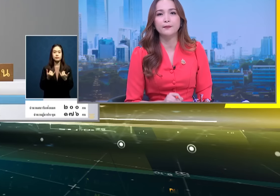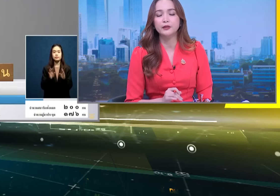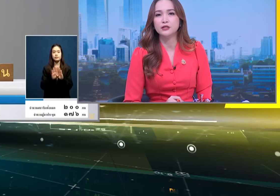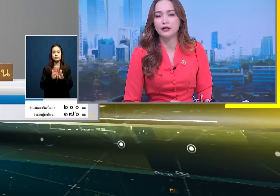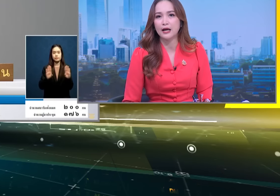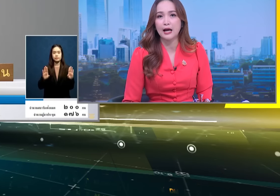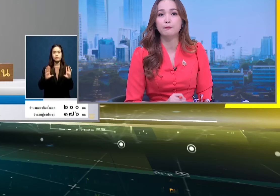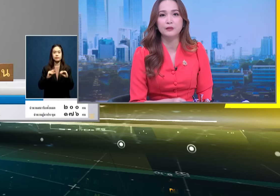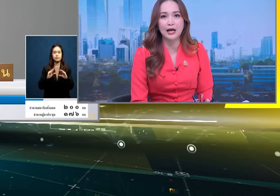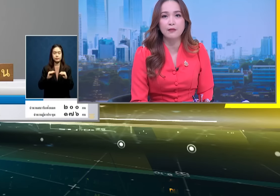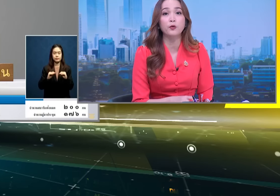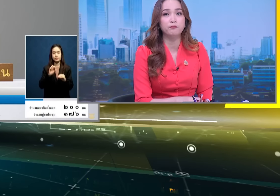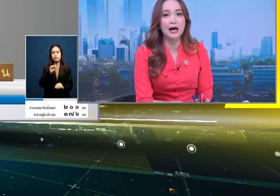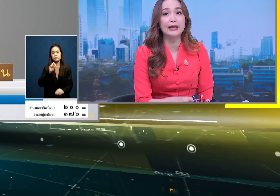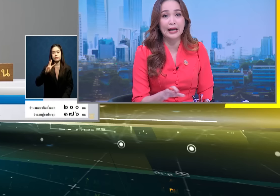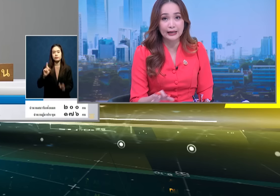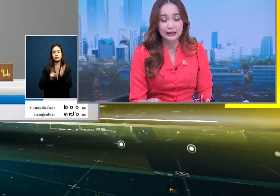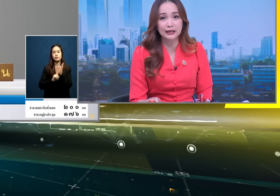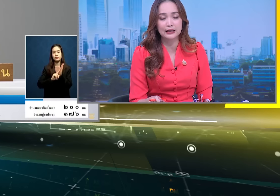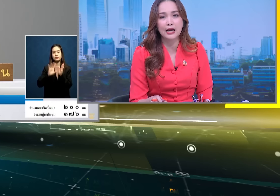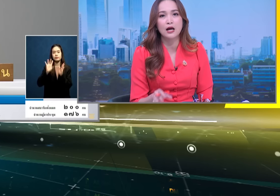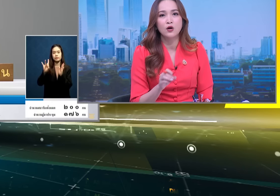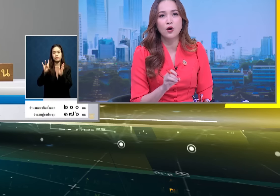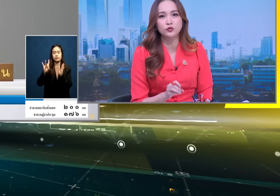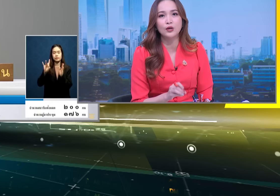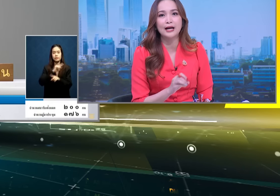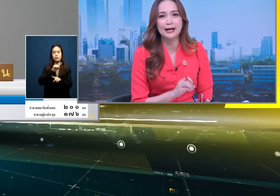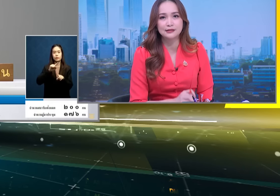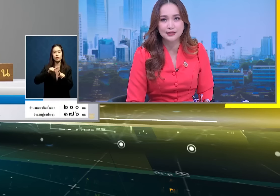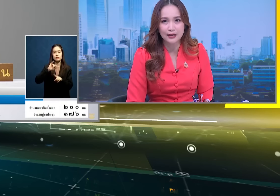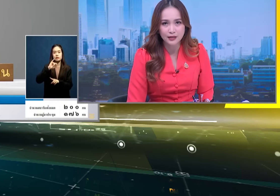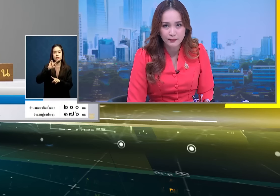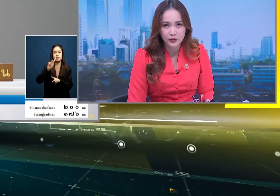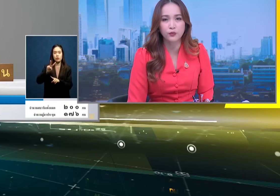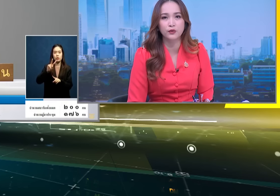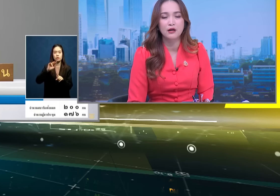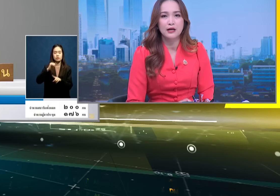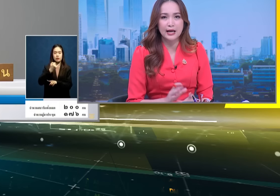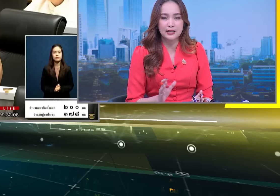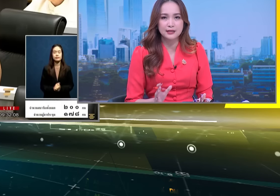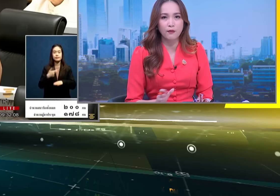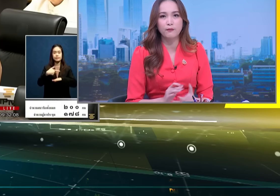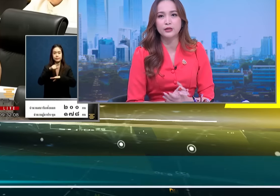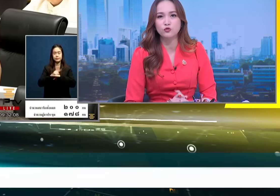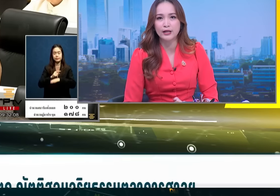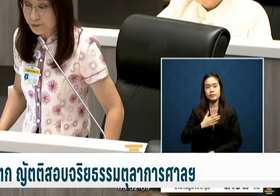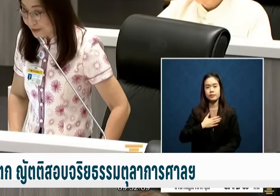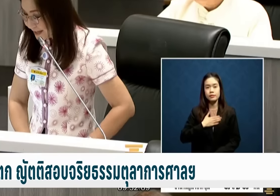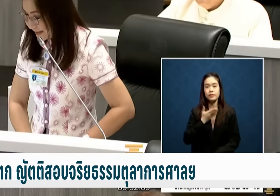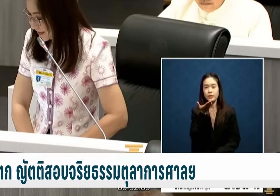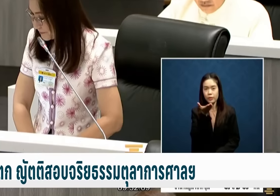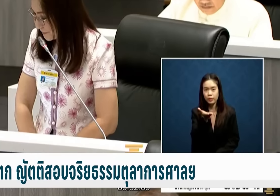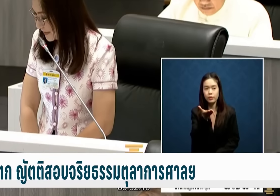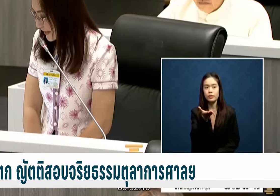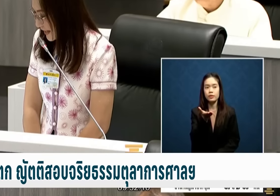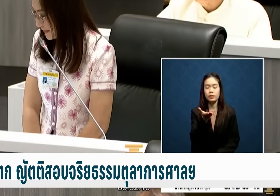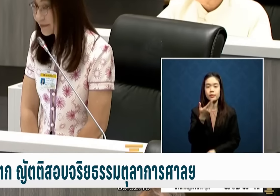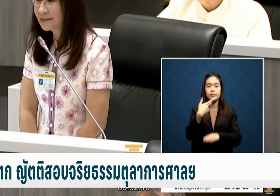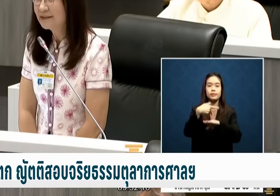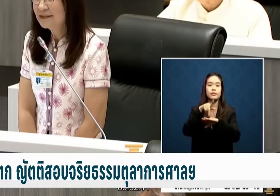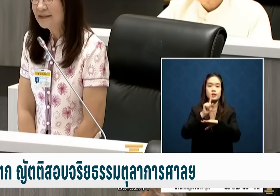ของการพิจารณาอำนาจบทบาทหน้าที่นะคะของตุลาการศาลรัฐธรรมนูญในสังคมปัจจุบันตอนนี้